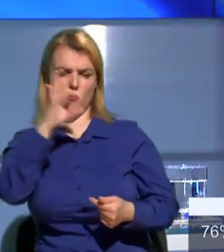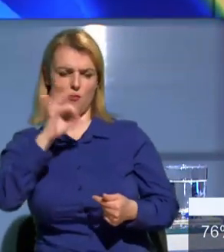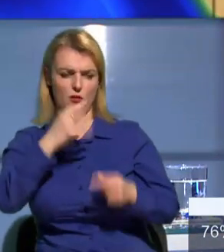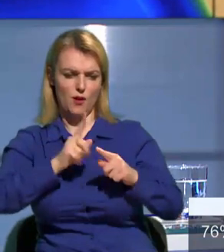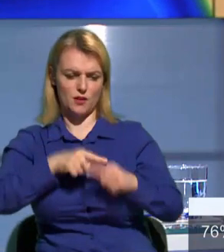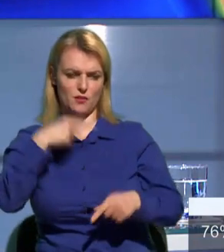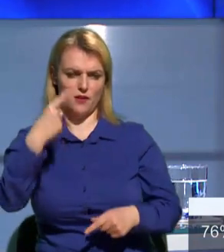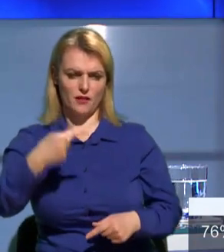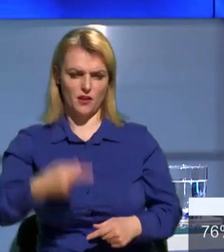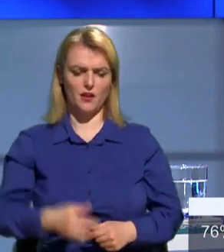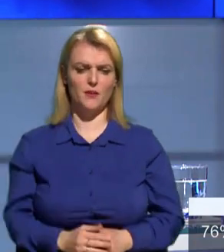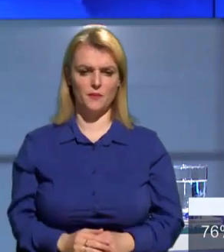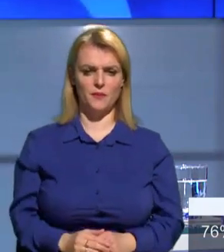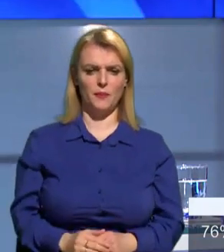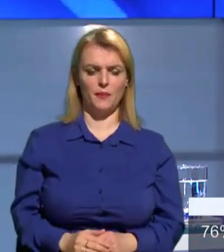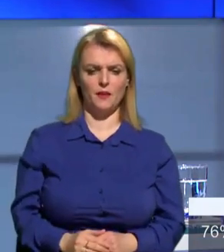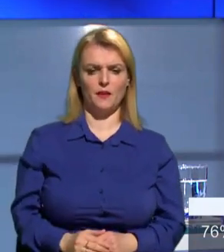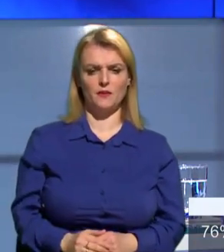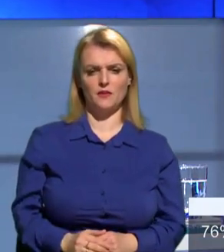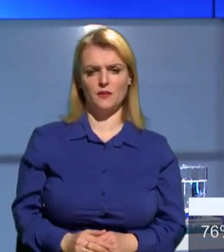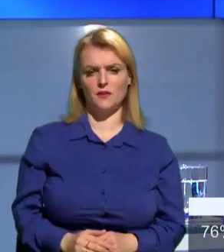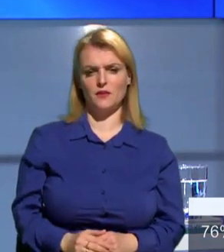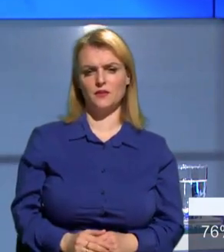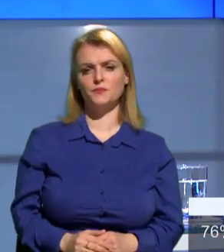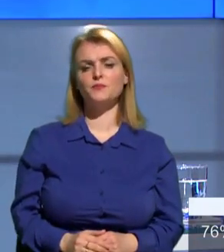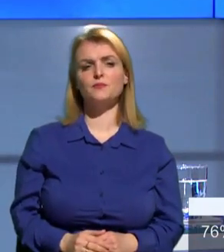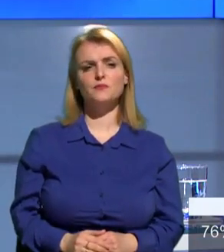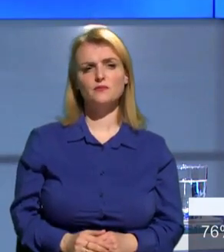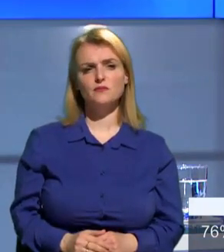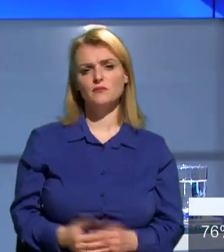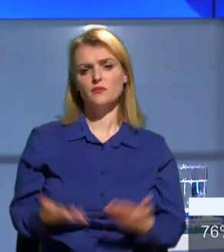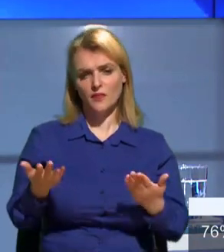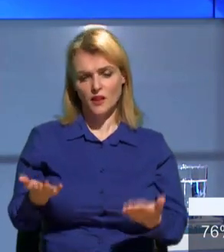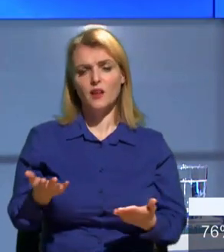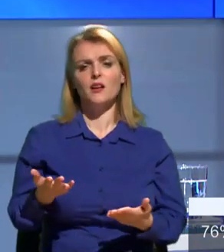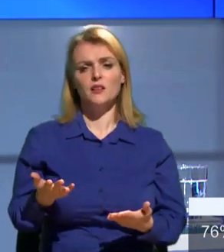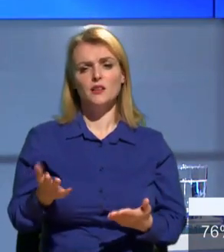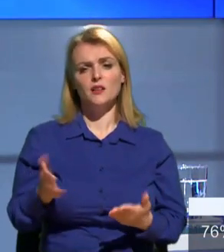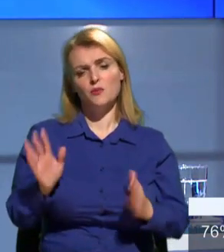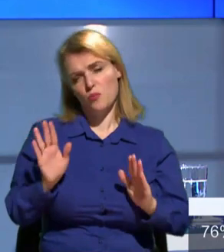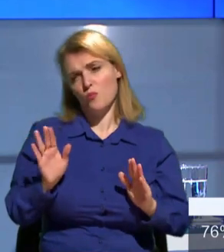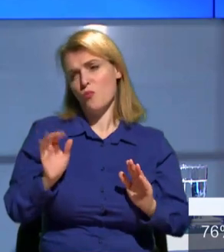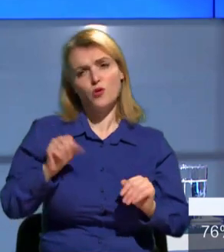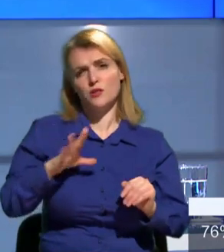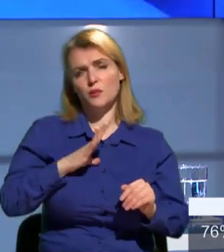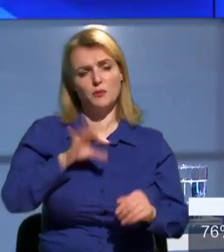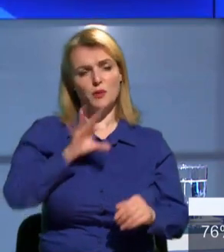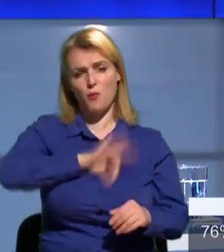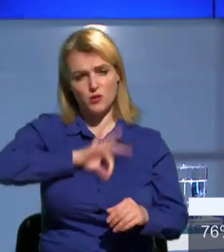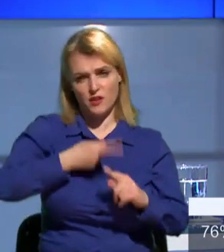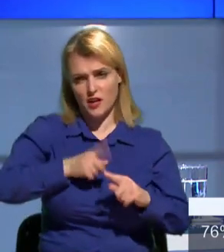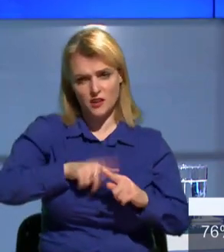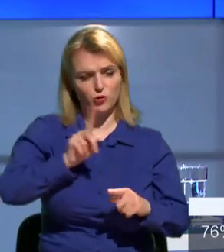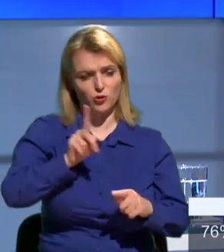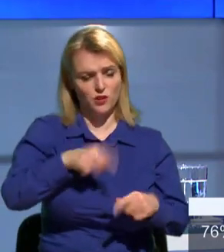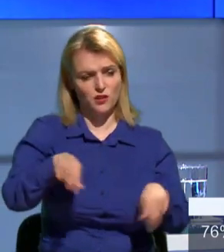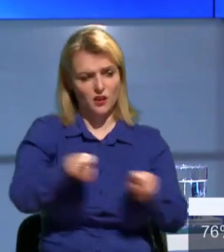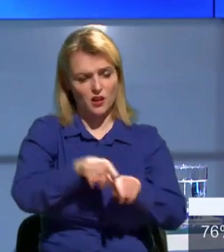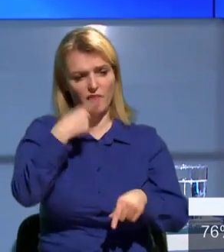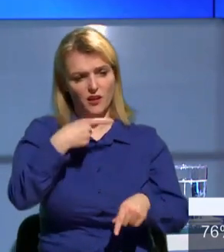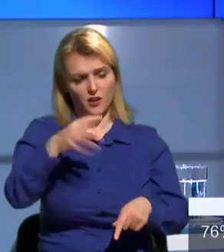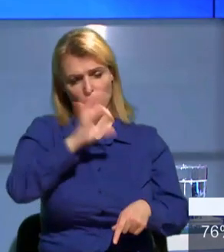față. Poate asta a fost strategia noastră, ca ei să iasă cu câteva procente în față, să recunoască toți alegerile care au avut loc în Republica Moldova. În ceea ce ține